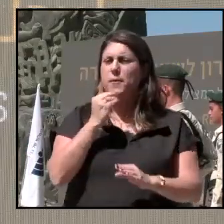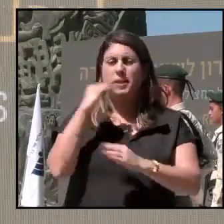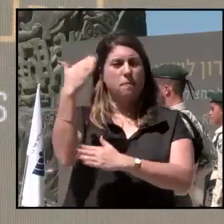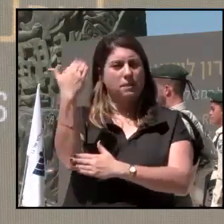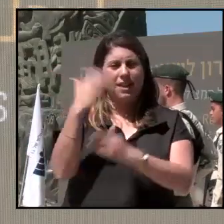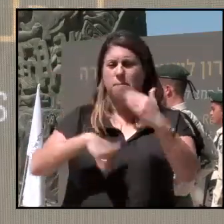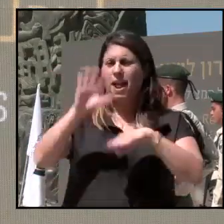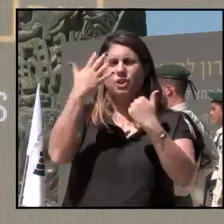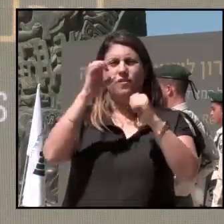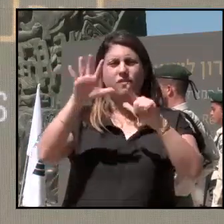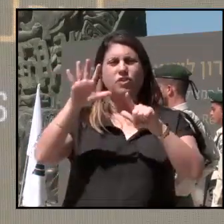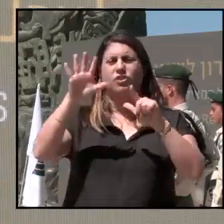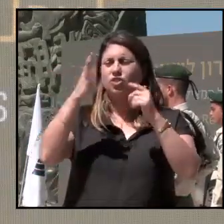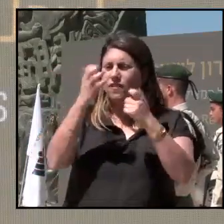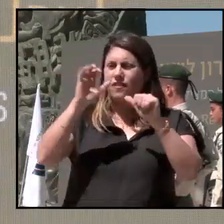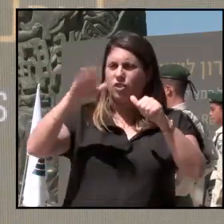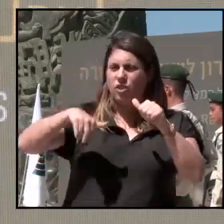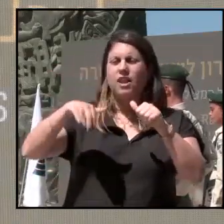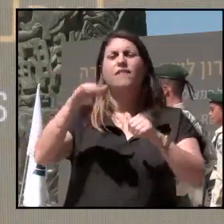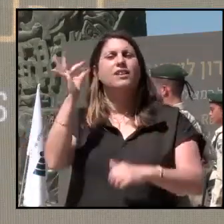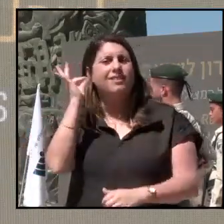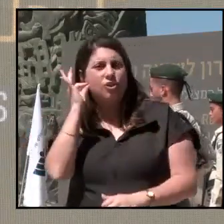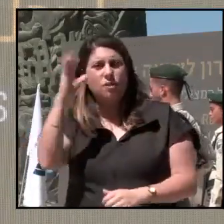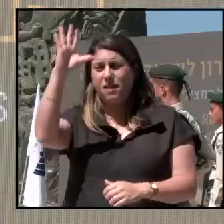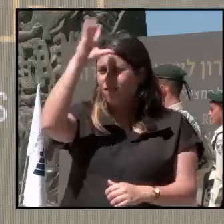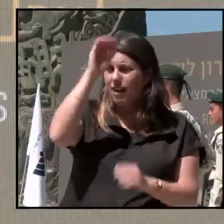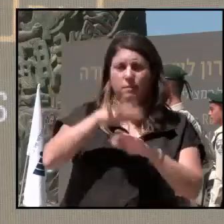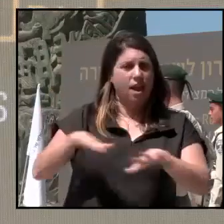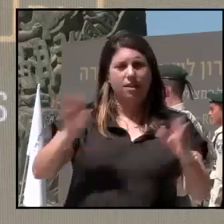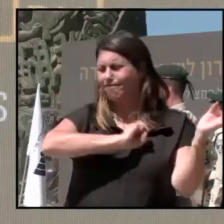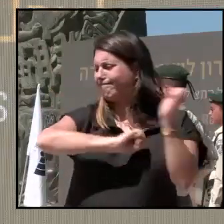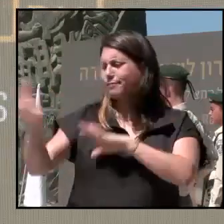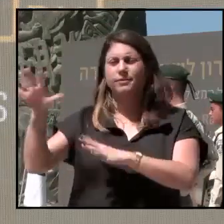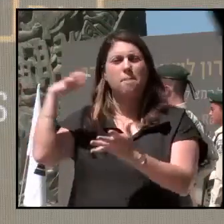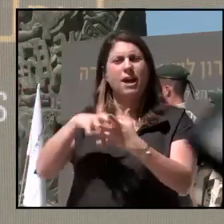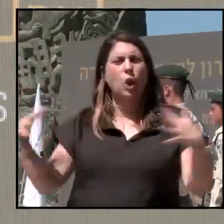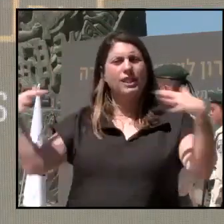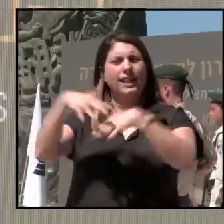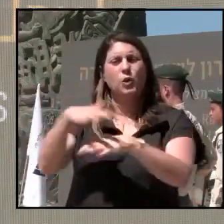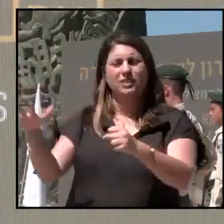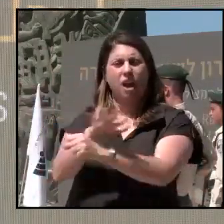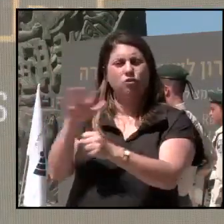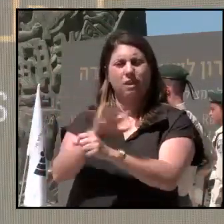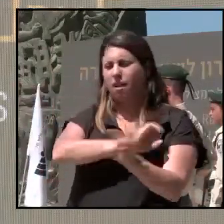מעל 76 אלף גברים, נשים וילדים גורשו מצרפת למחנות ריכוז והשמדה.